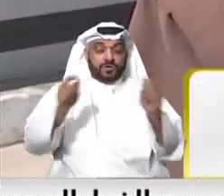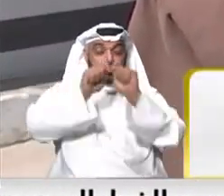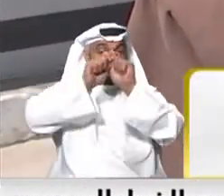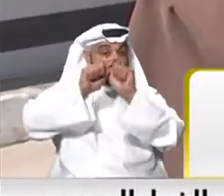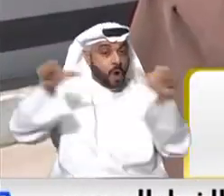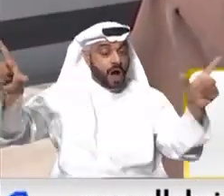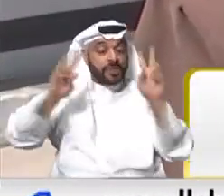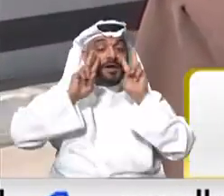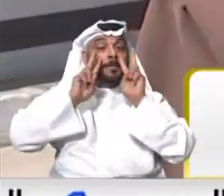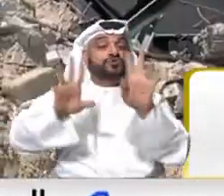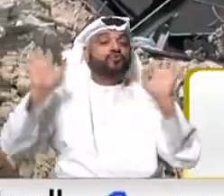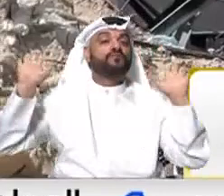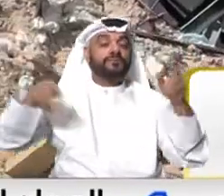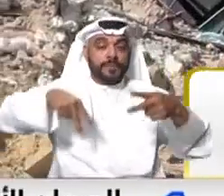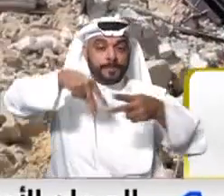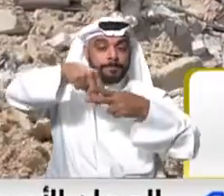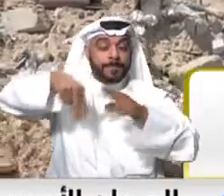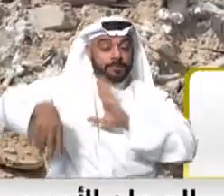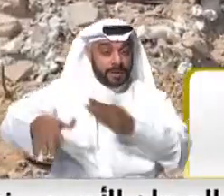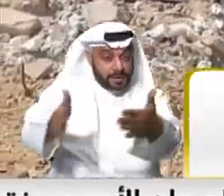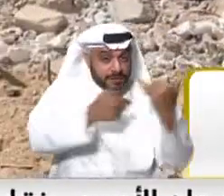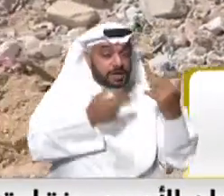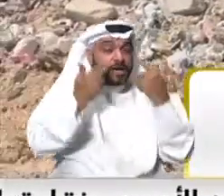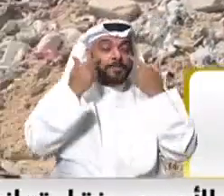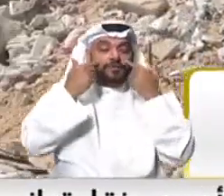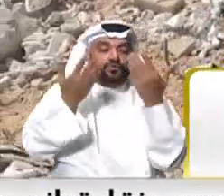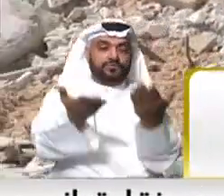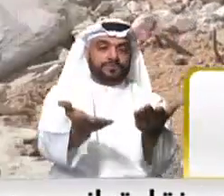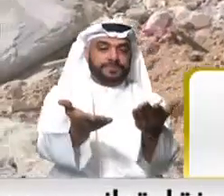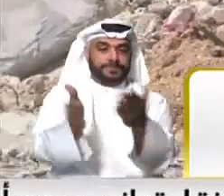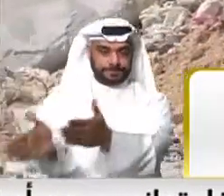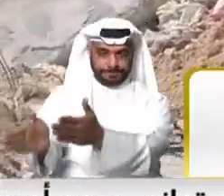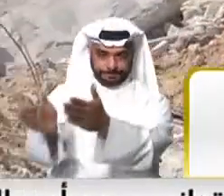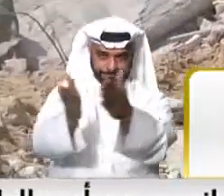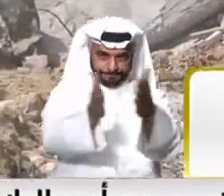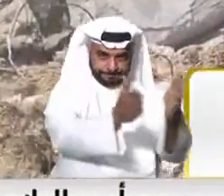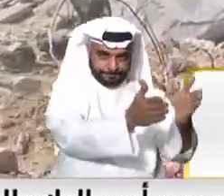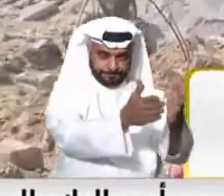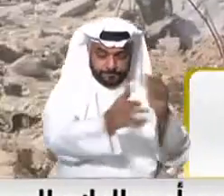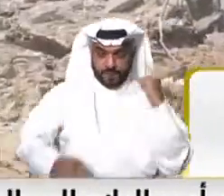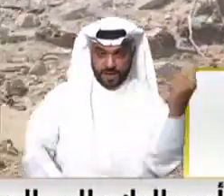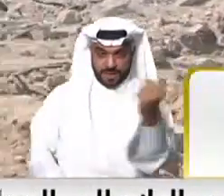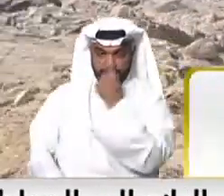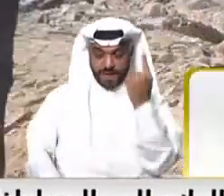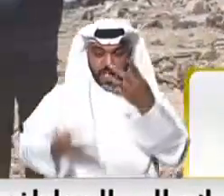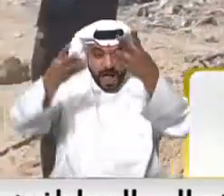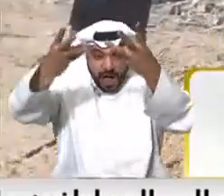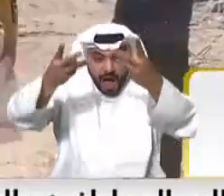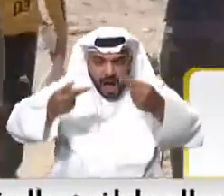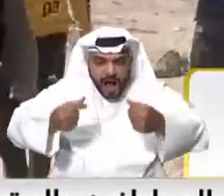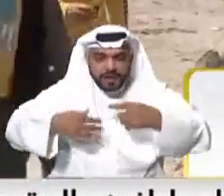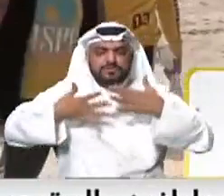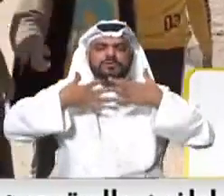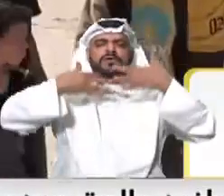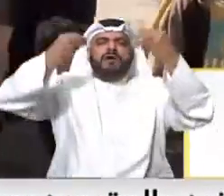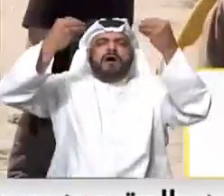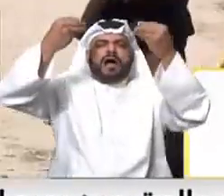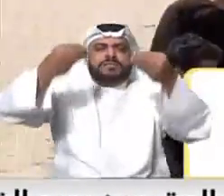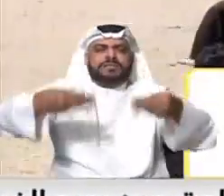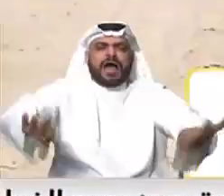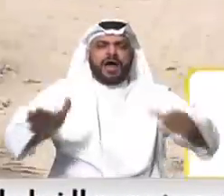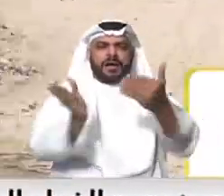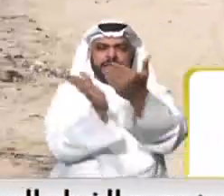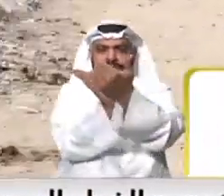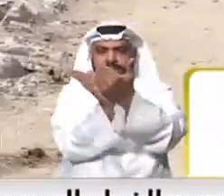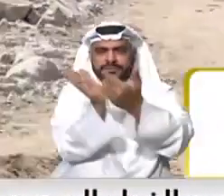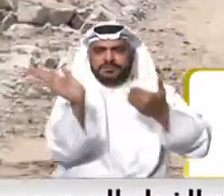واقعا على أرض قطاع غزة. وحسب التقارير الدولية فإن قيمة الخسائر الاقتصادية التي شهدها